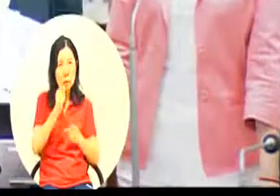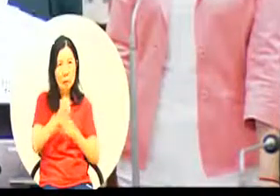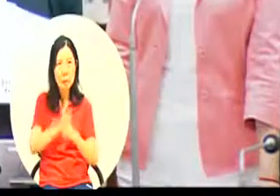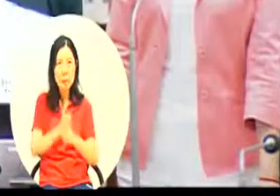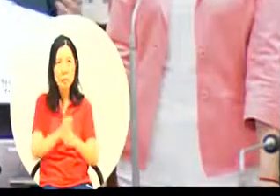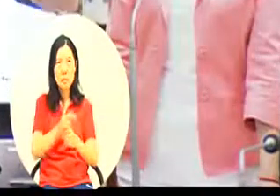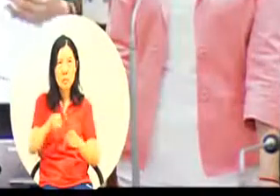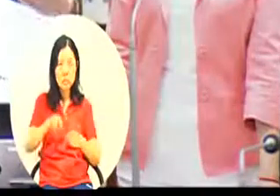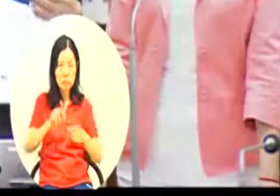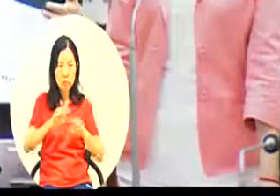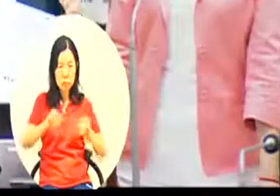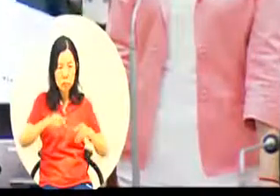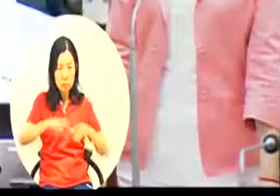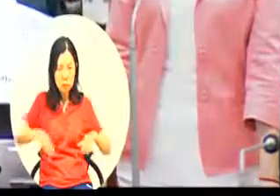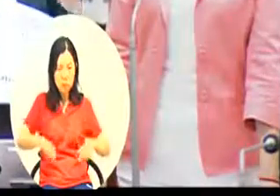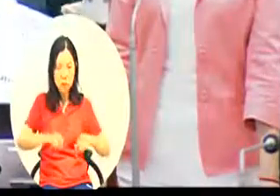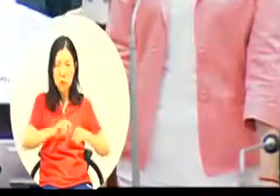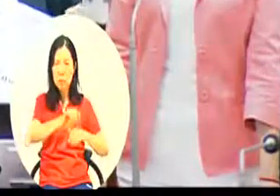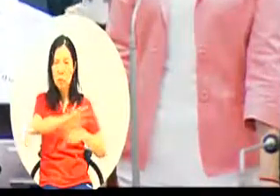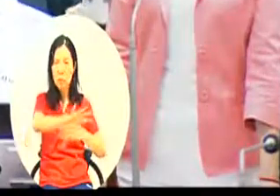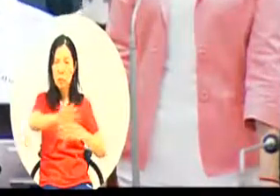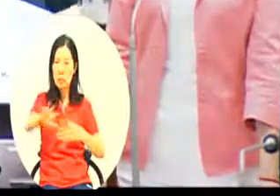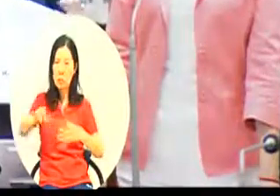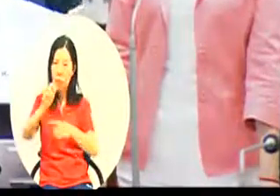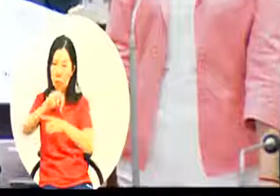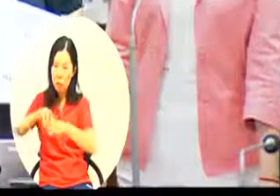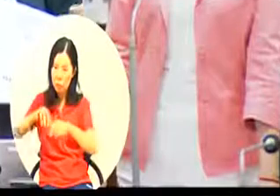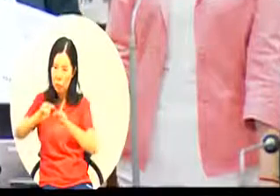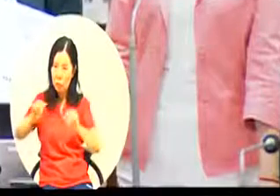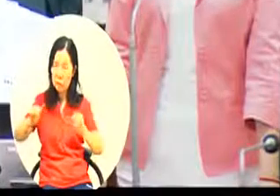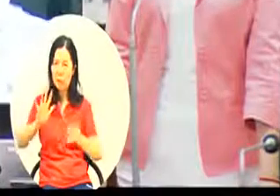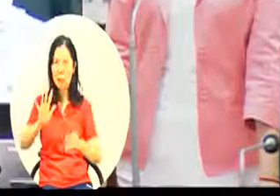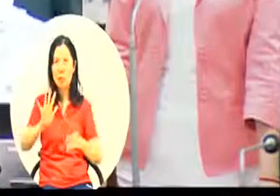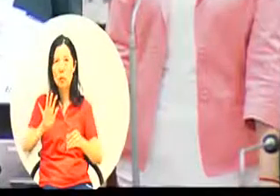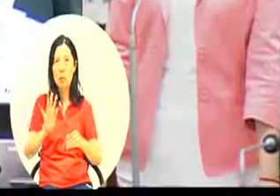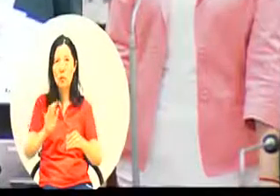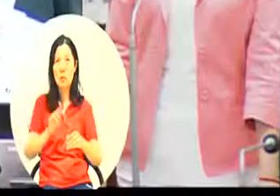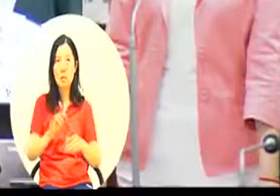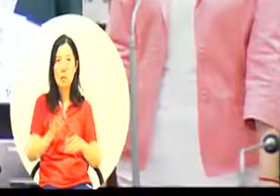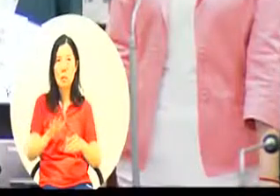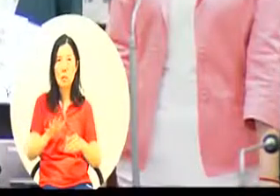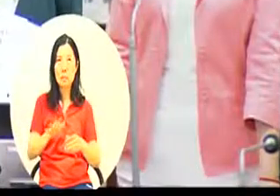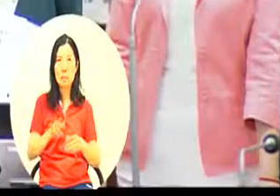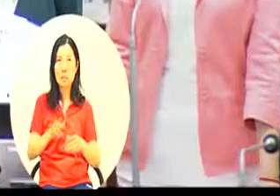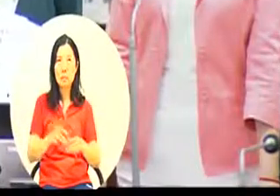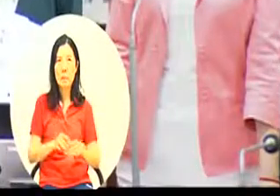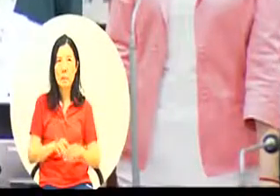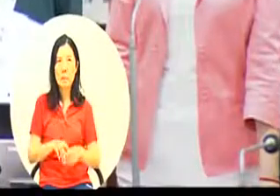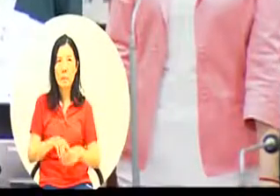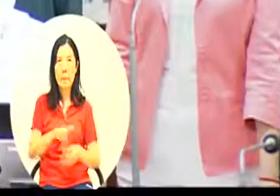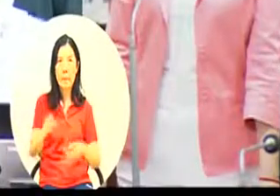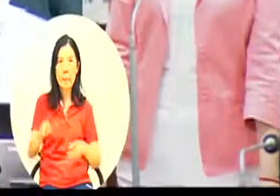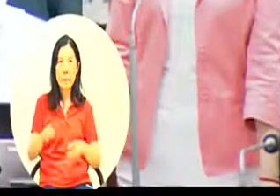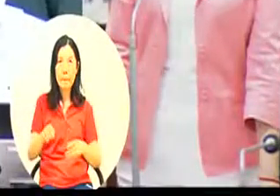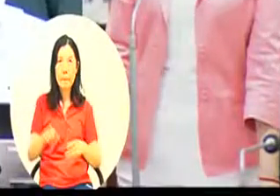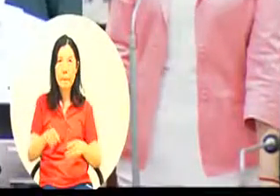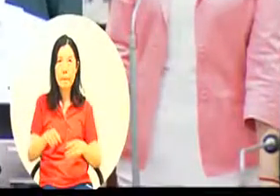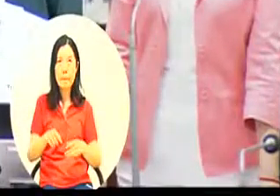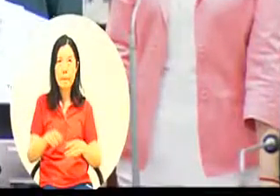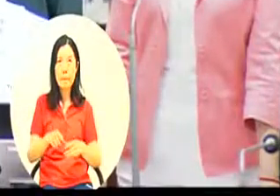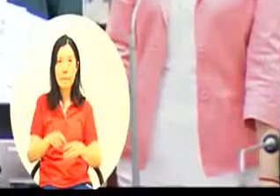是地勇案，有很多农地啊，农地如果被很多他们置放的一